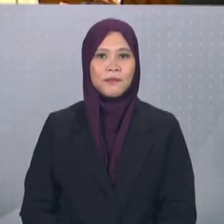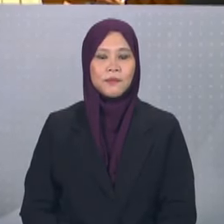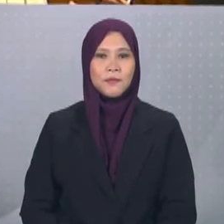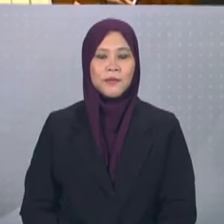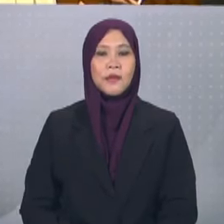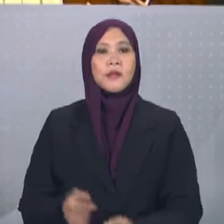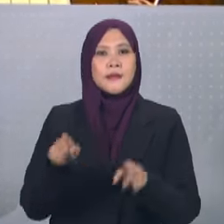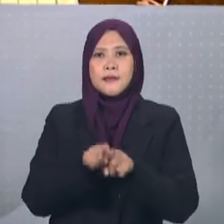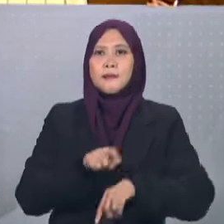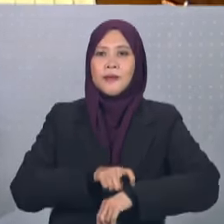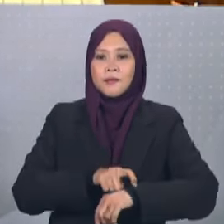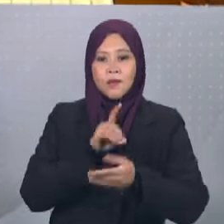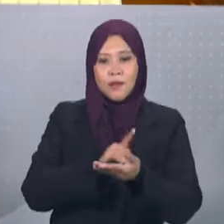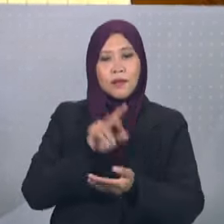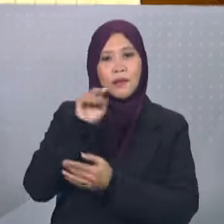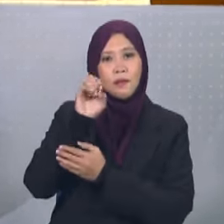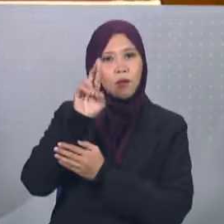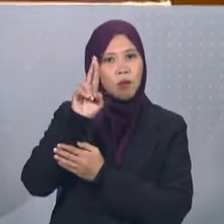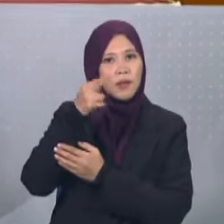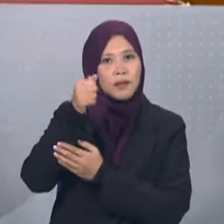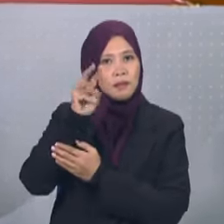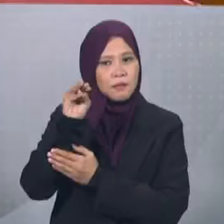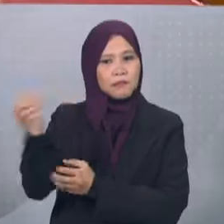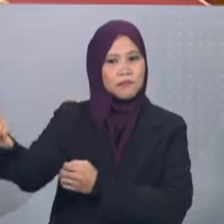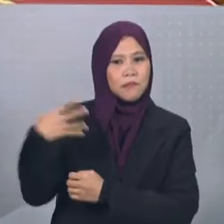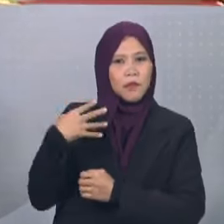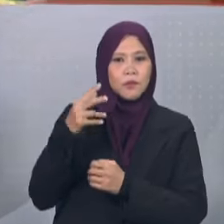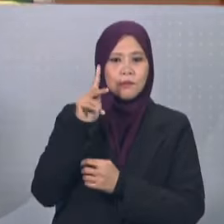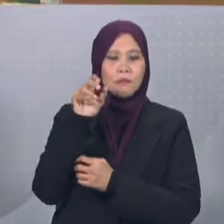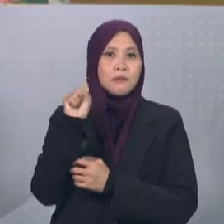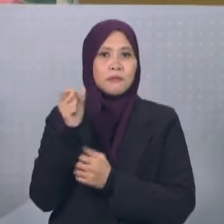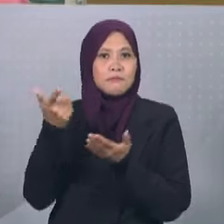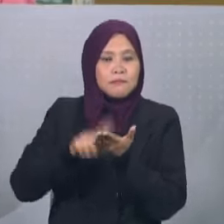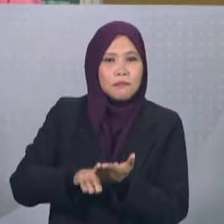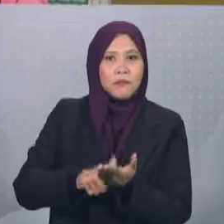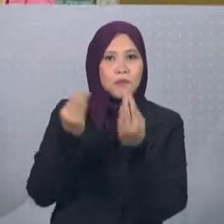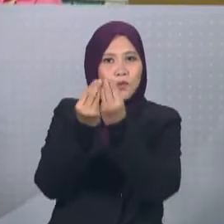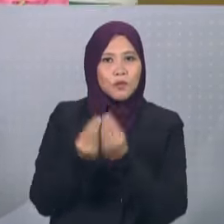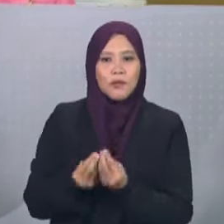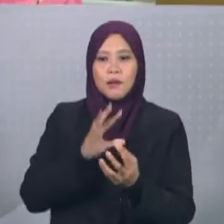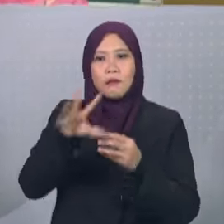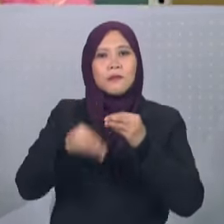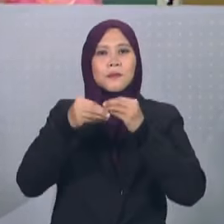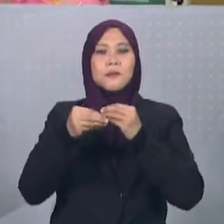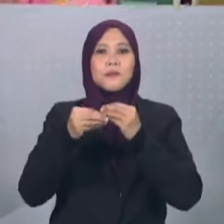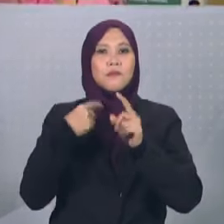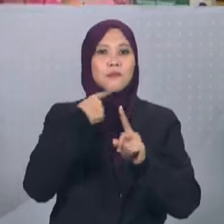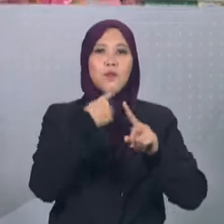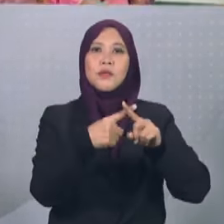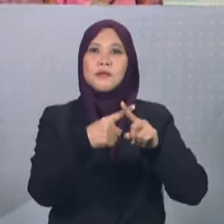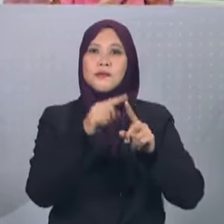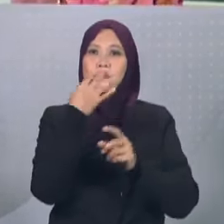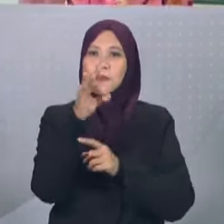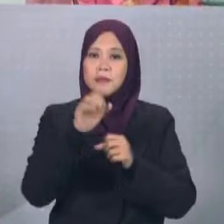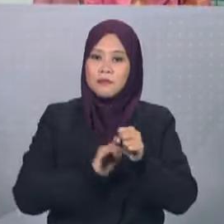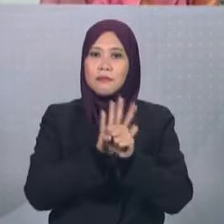Dalam perkembangan yang sama, Datuk Dr. Nur Hisham turut memaklumkan 131 kes baru dilaporkan menjadikan jumlah kumulatif kes positif